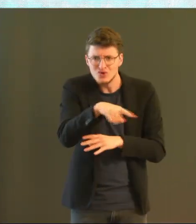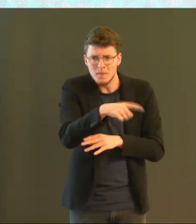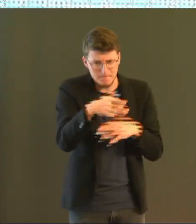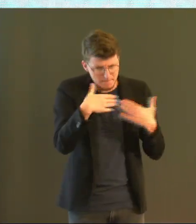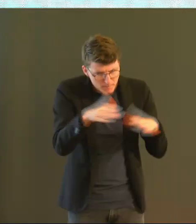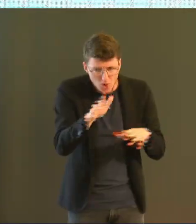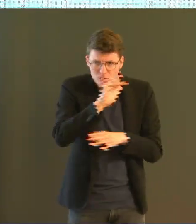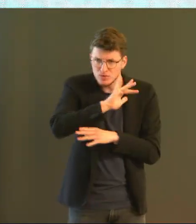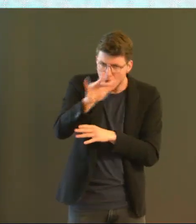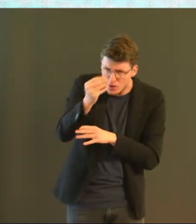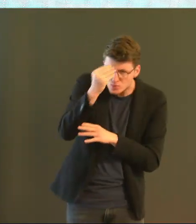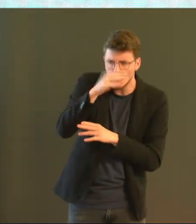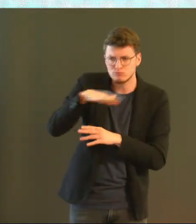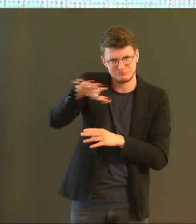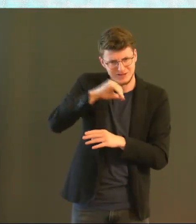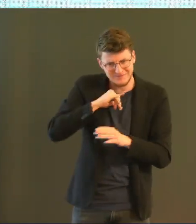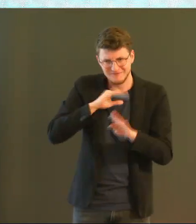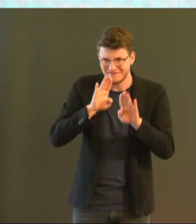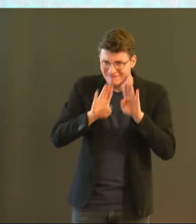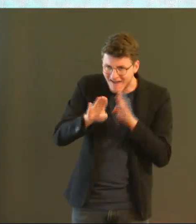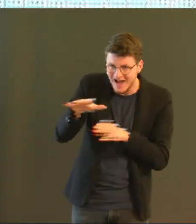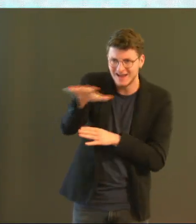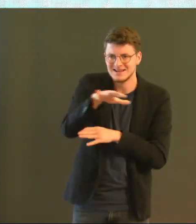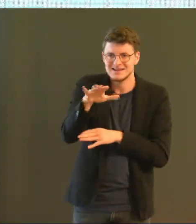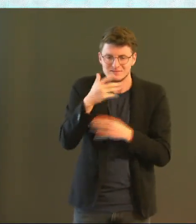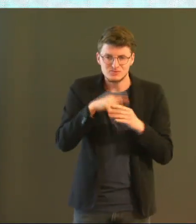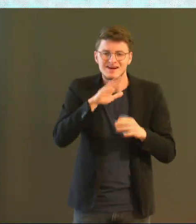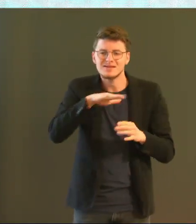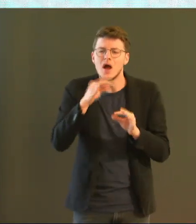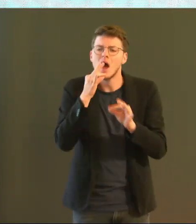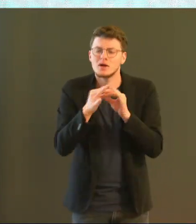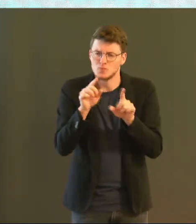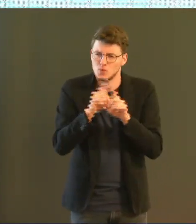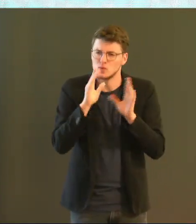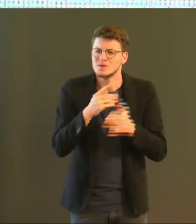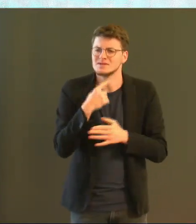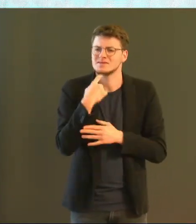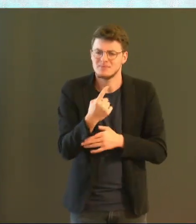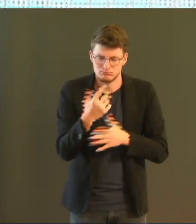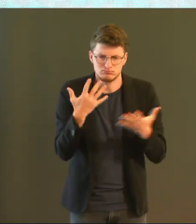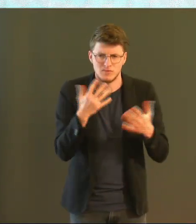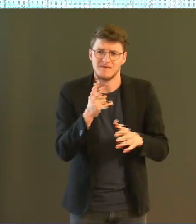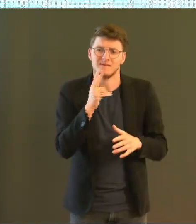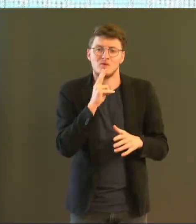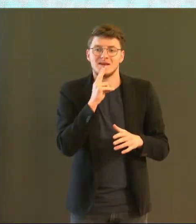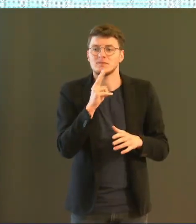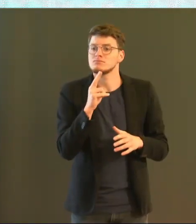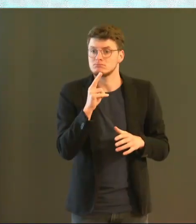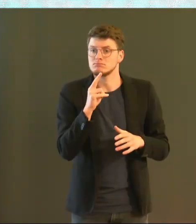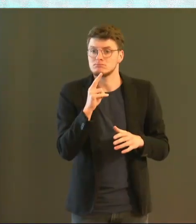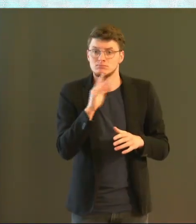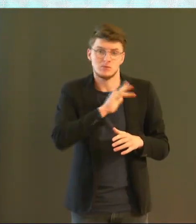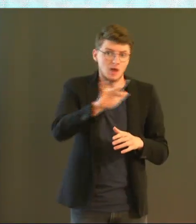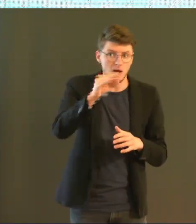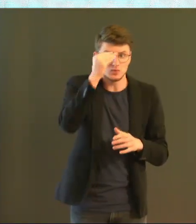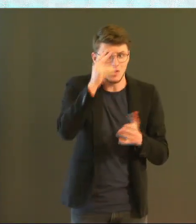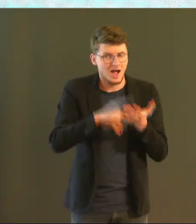réservé ne recoupe d'autres de vous dire un truc up stores de vente de